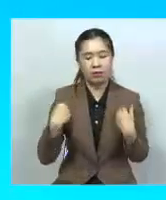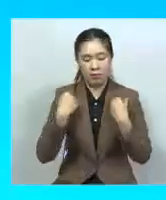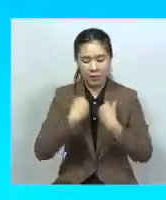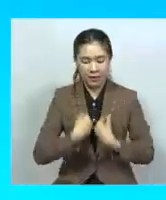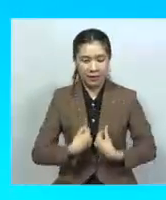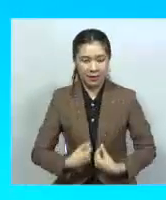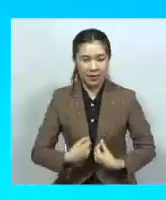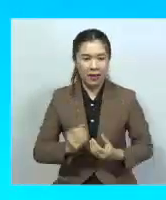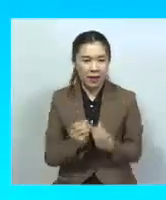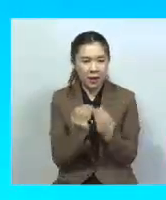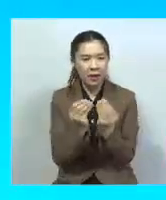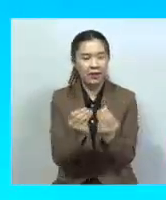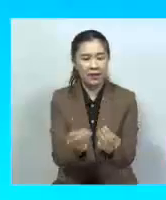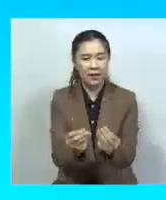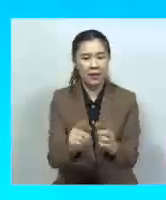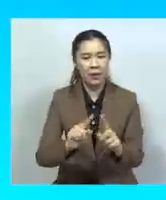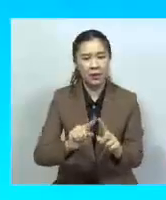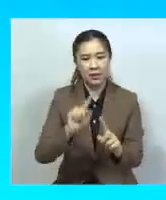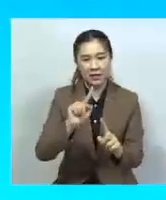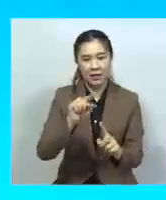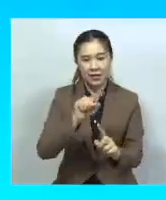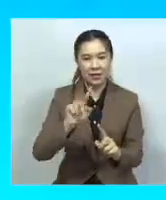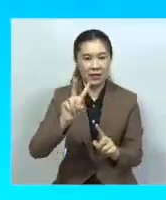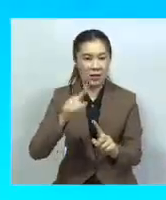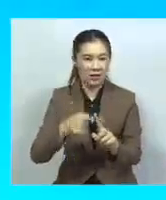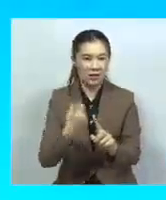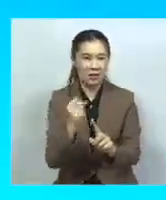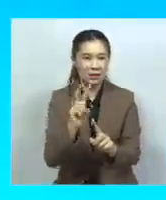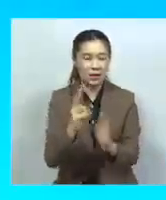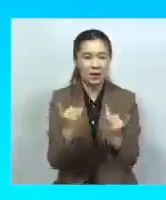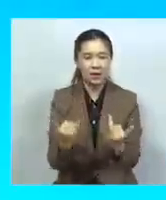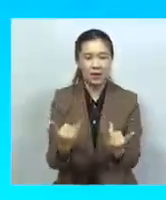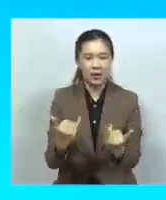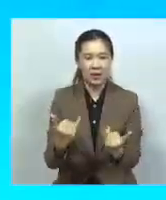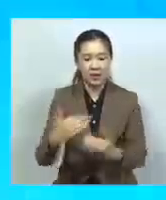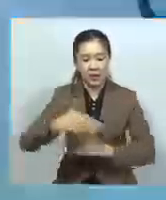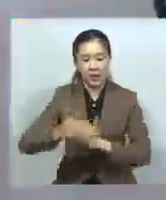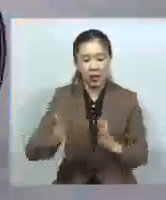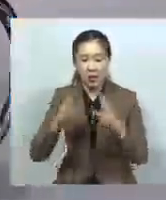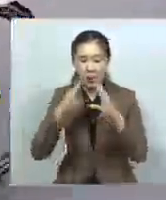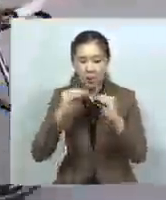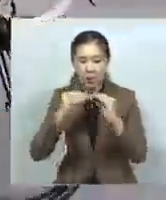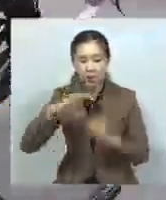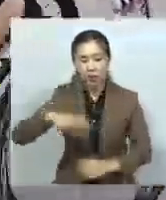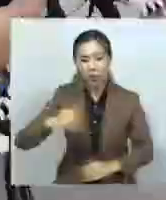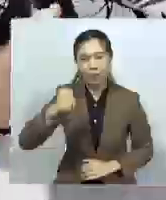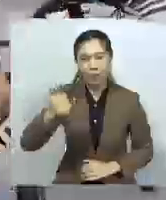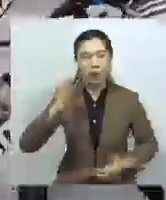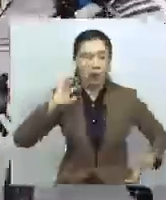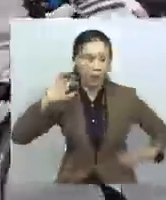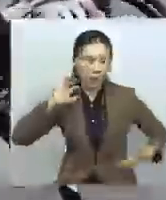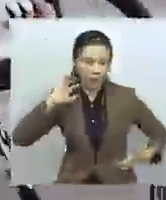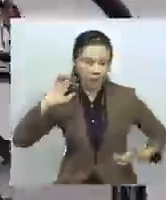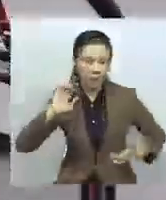สื้อพระราชทานกิจกรรมไบค์อุ่นไอรักในวันที่1และ2ธันวาคมนี้ด้วยนะคะที่หอประชุมอำเภอเมืองจังหวัดลพบุรี